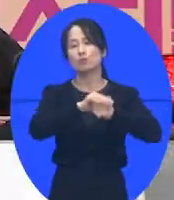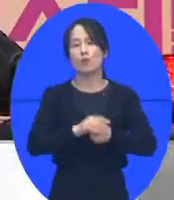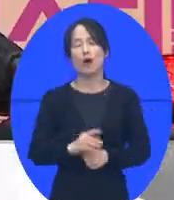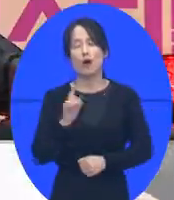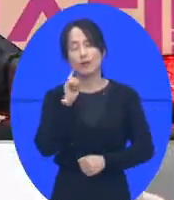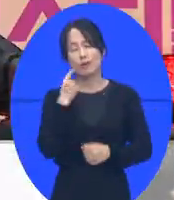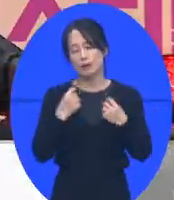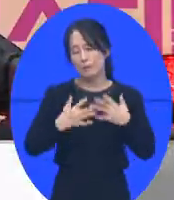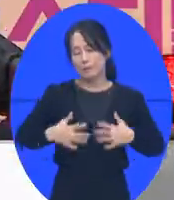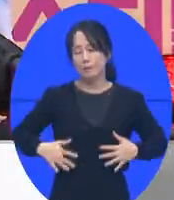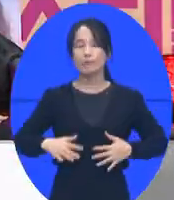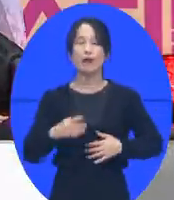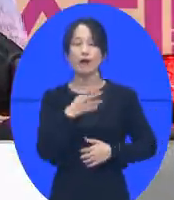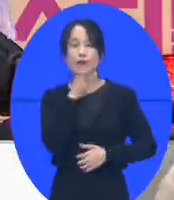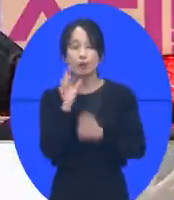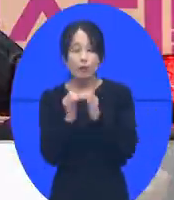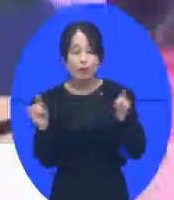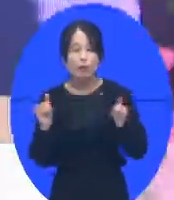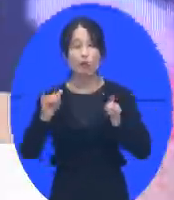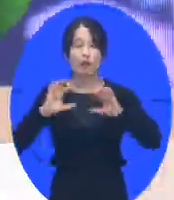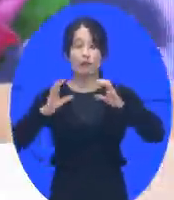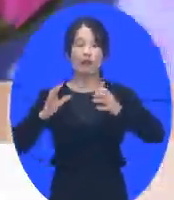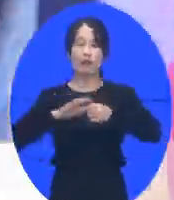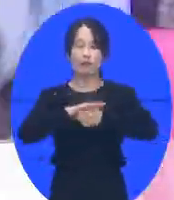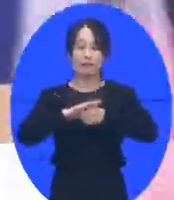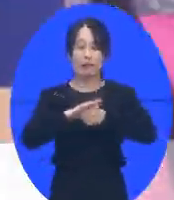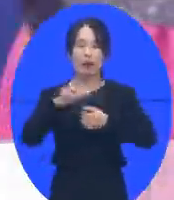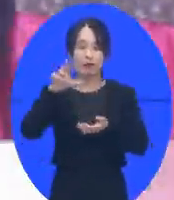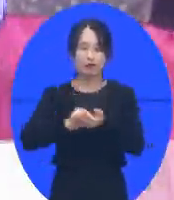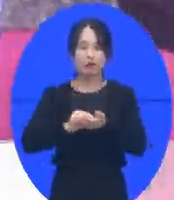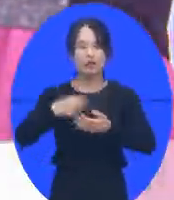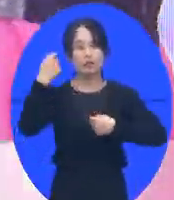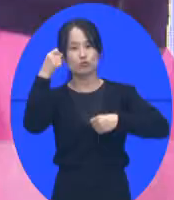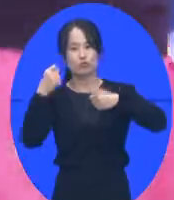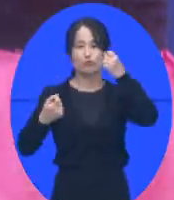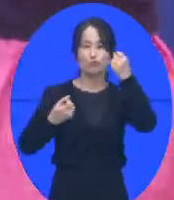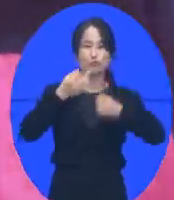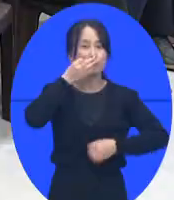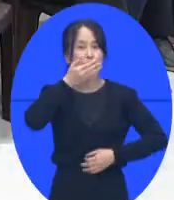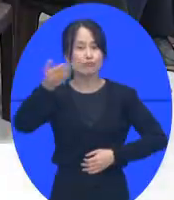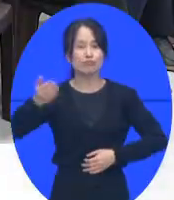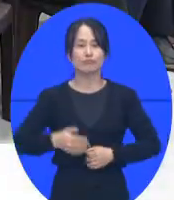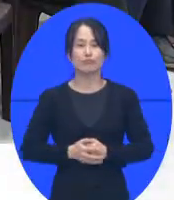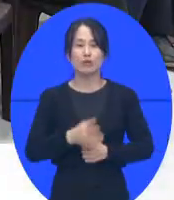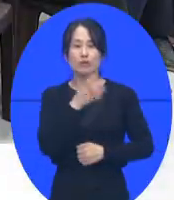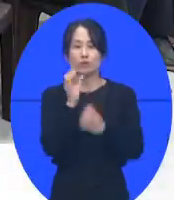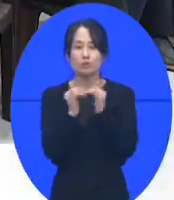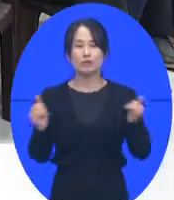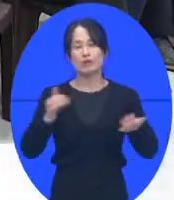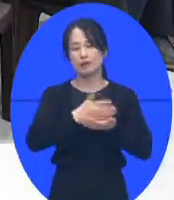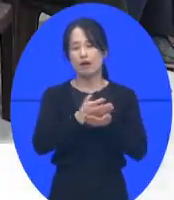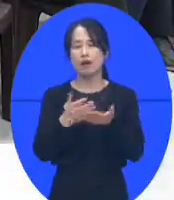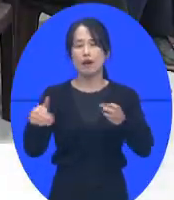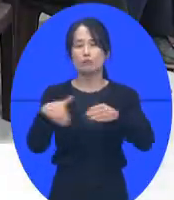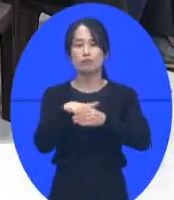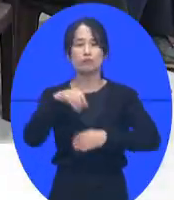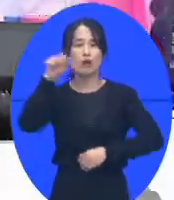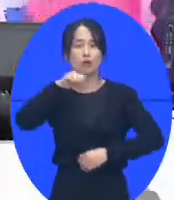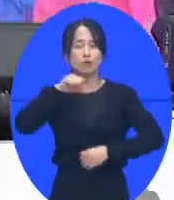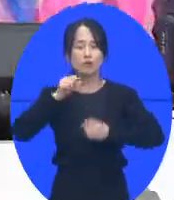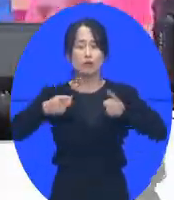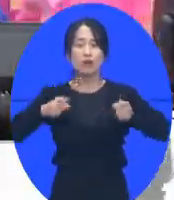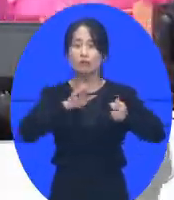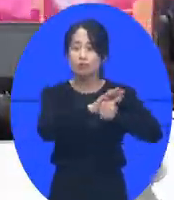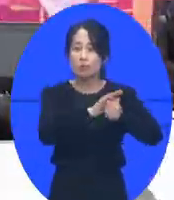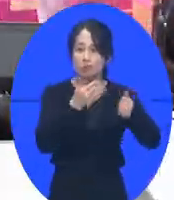곱게 차려입으신 어르신들, 나라 사랑을 주제로 갈고 닦은 춤사위를 선보입니다. 노인들에게 다양한 문화 여가